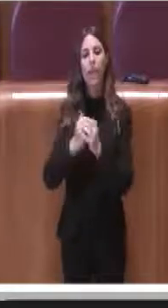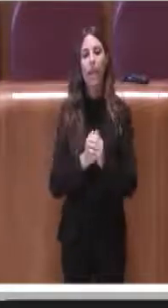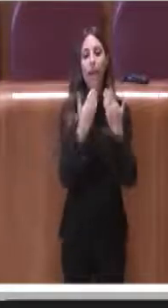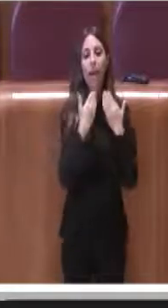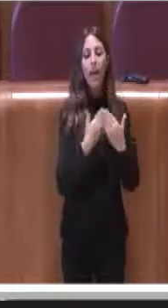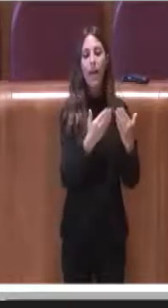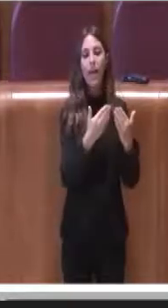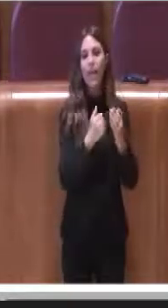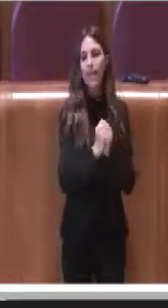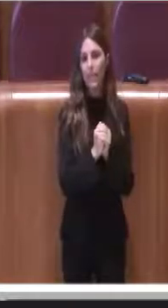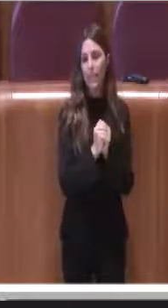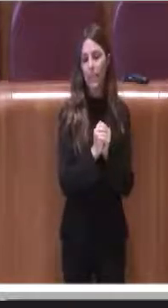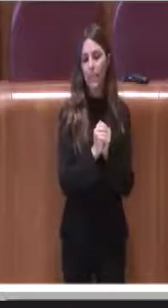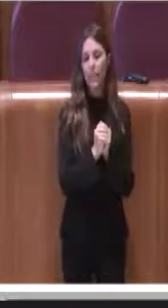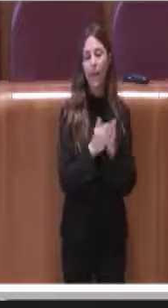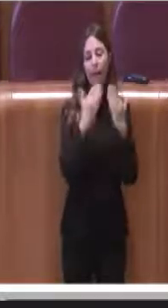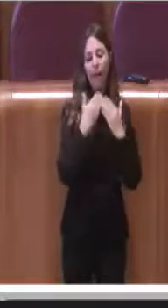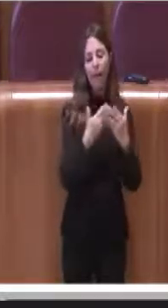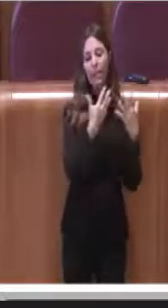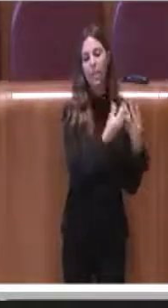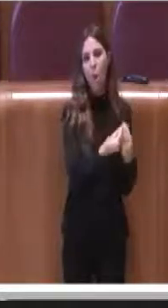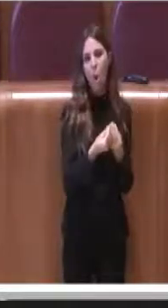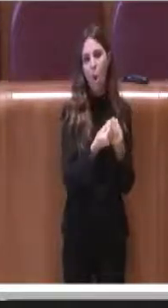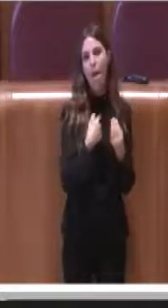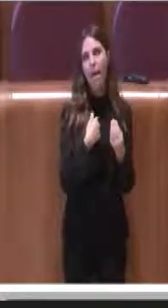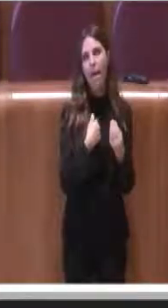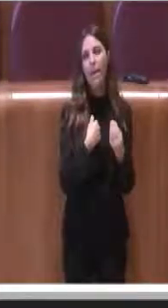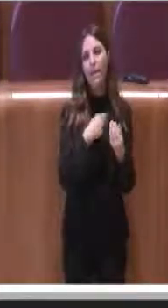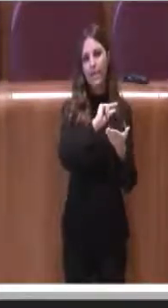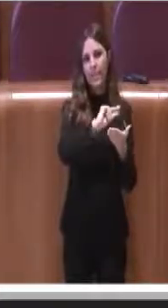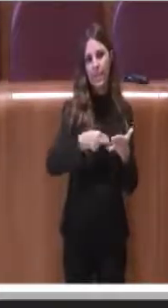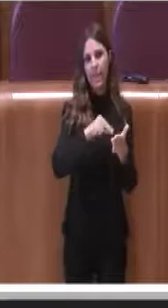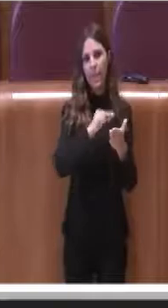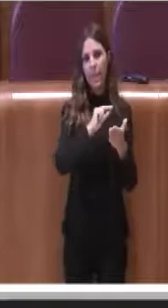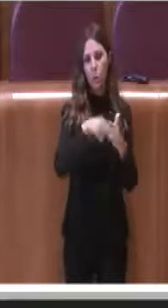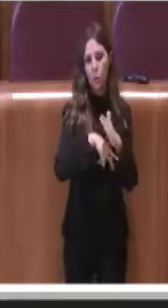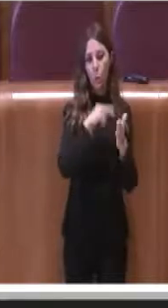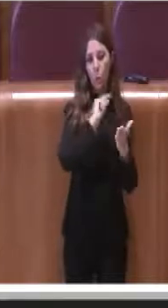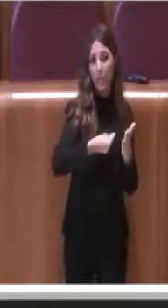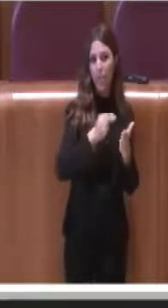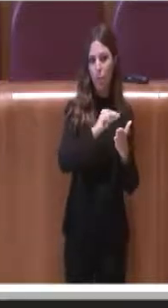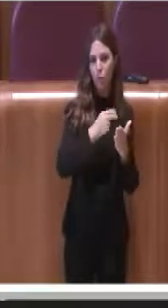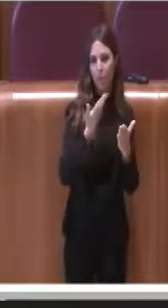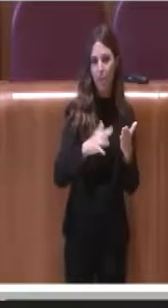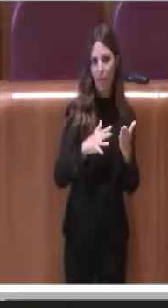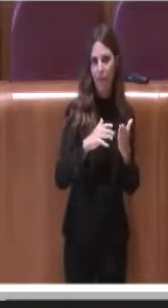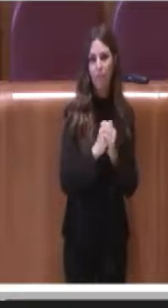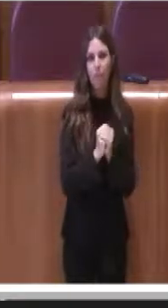Grazie Presidente, ringrazio anche i colleghi che hanno inteso sottoscrivere questa mozione.